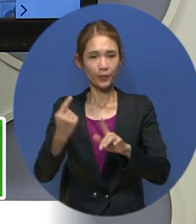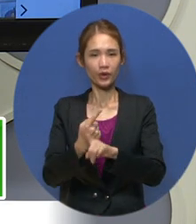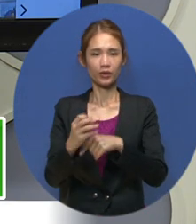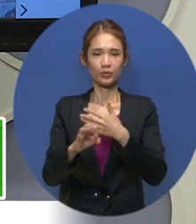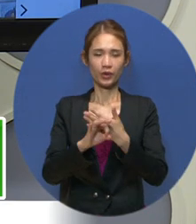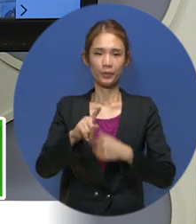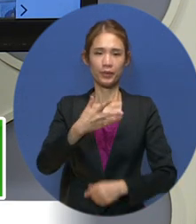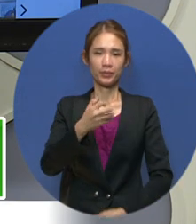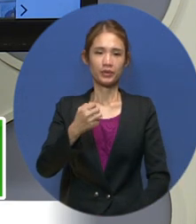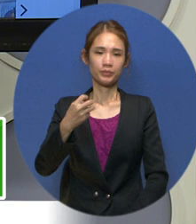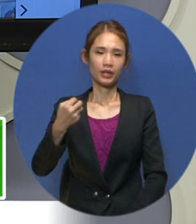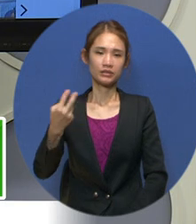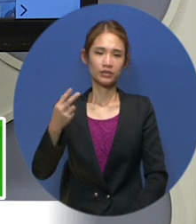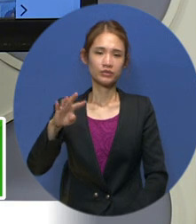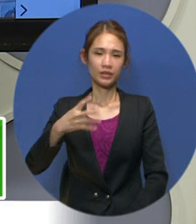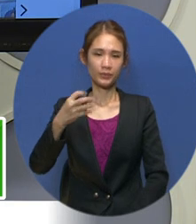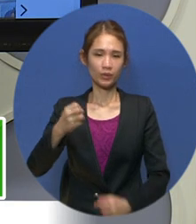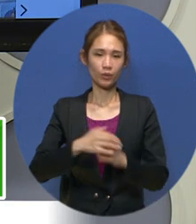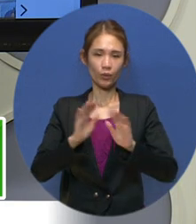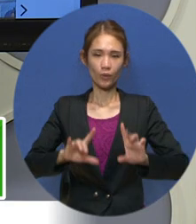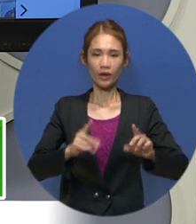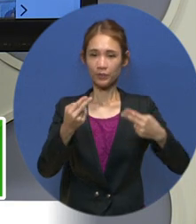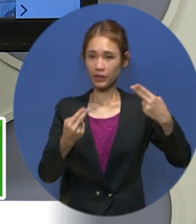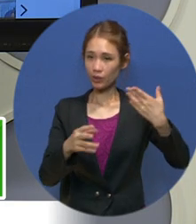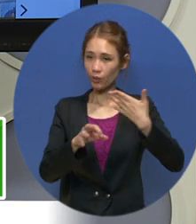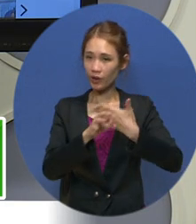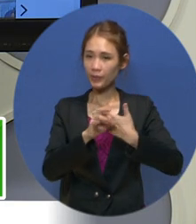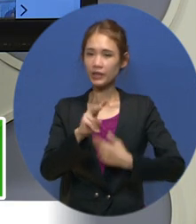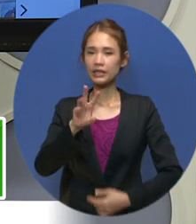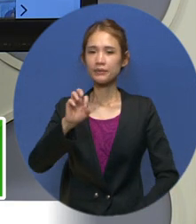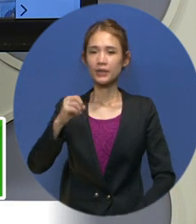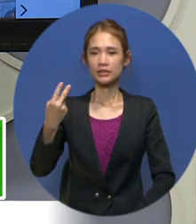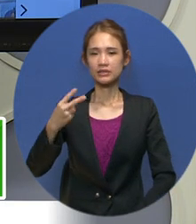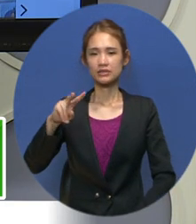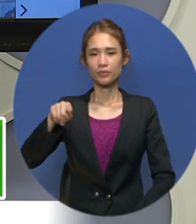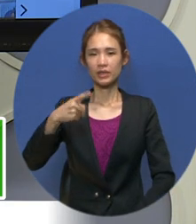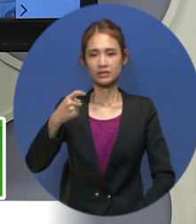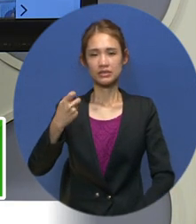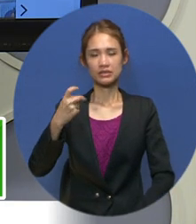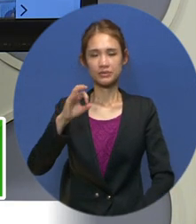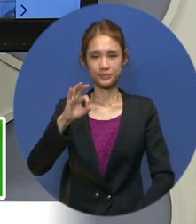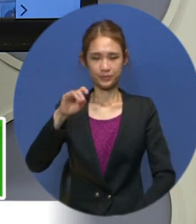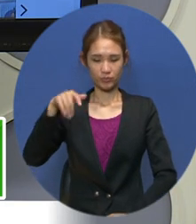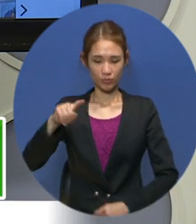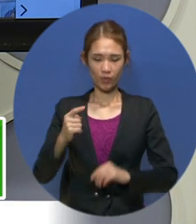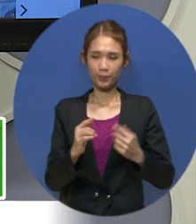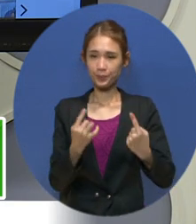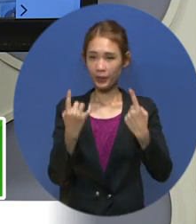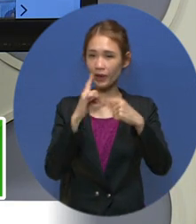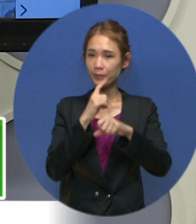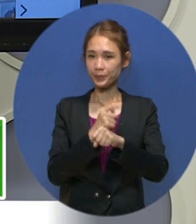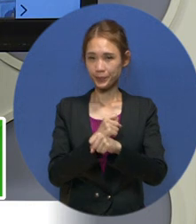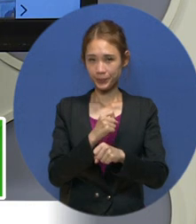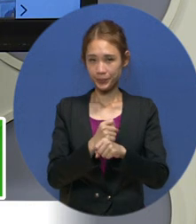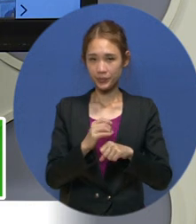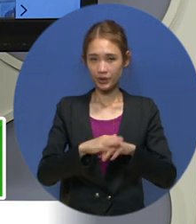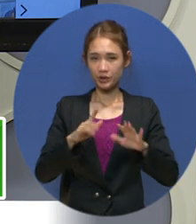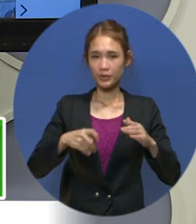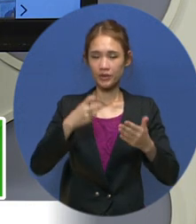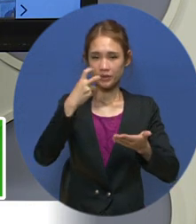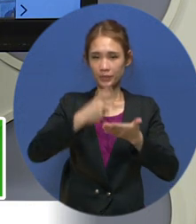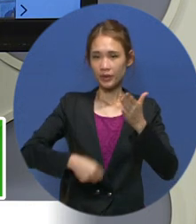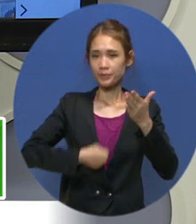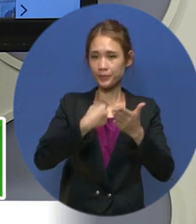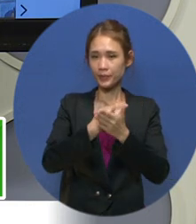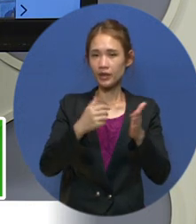12,480 원 으로 올해 대비 2만 7천 170원 인상됩니다 이번에 의결된 최저임금 안 의 영향을